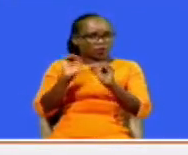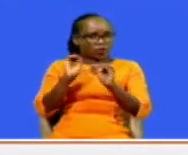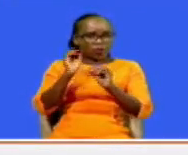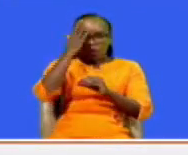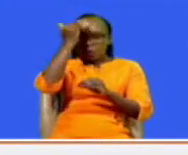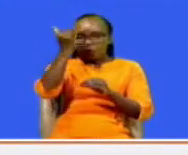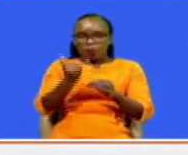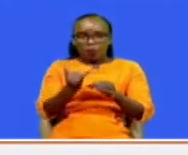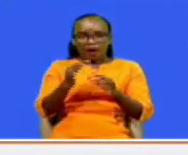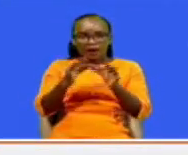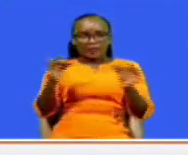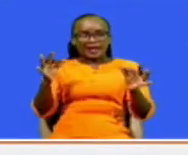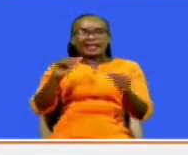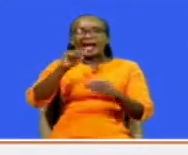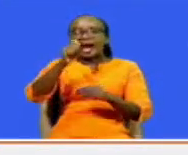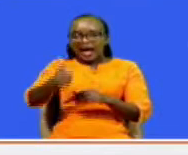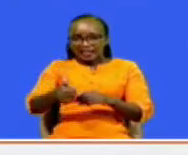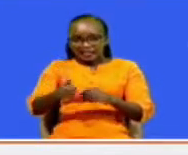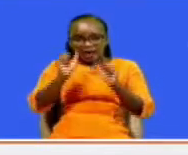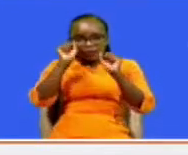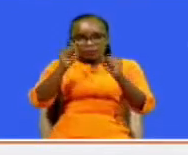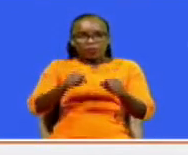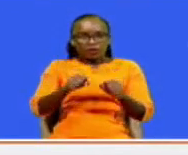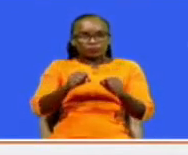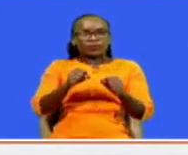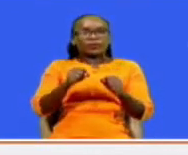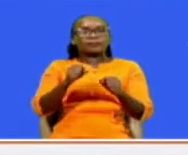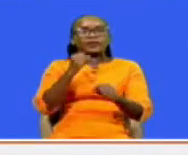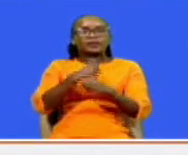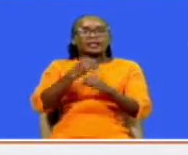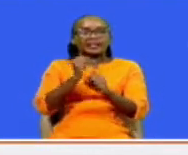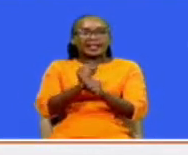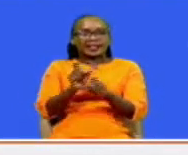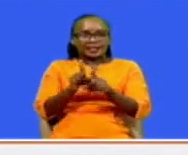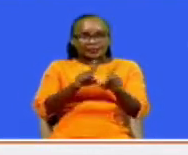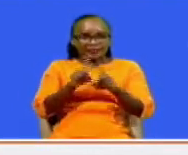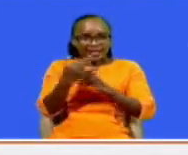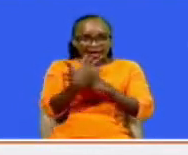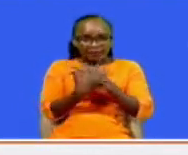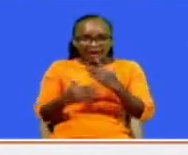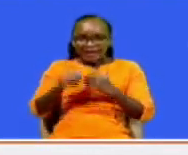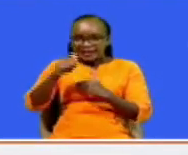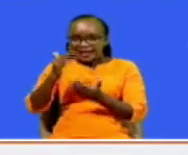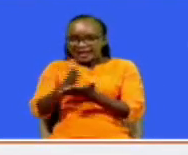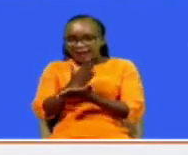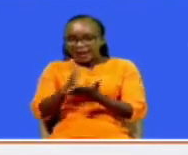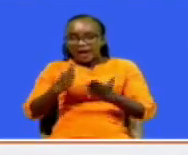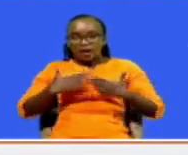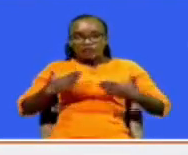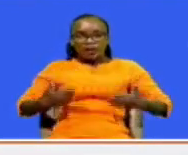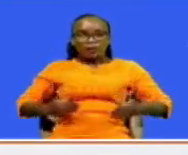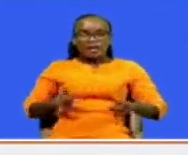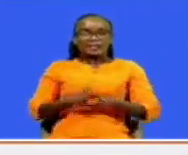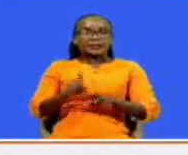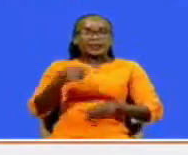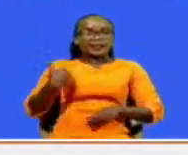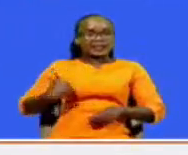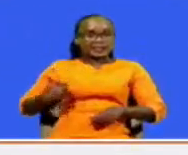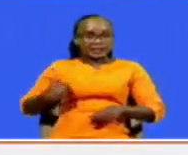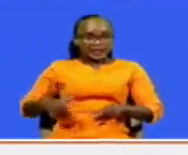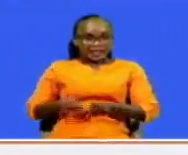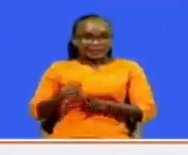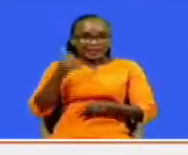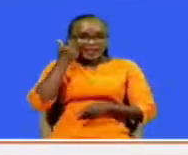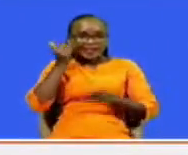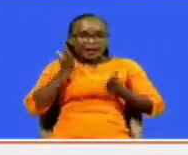kwani kuna mishipa mingine ambayo huendeleza shughuli ya kusafirisha damu katika sehemu zile. Kwenye upasuaji huu,